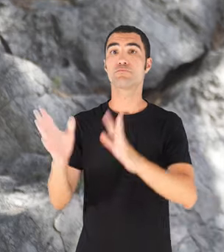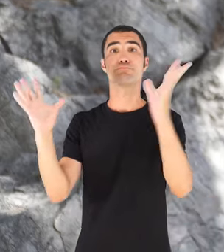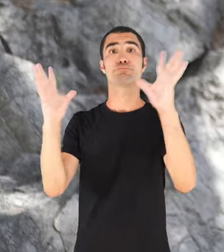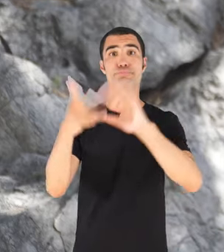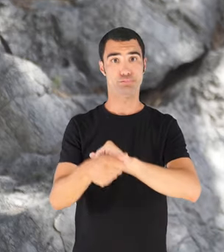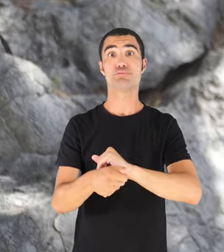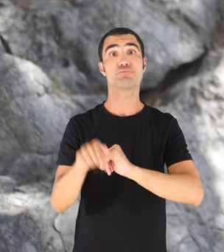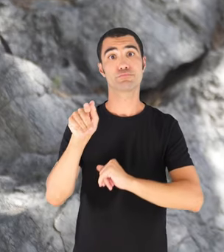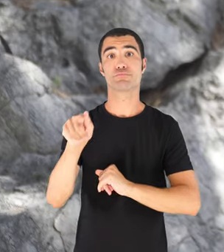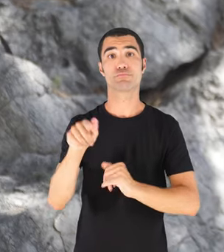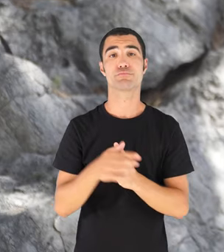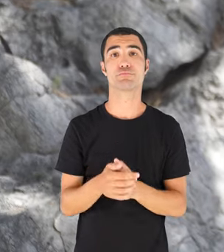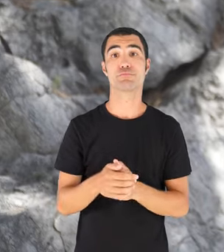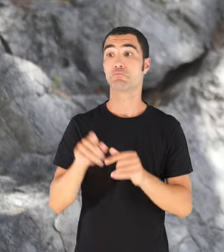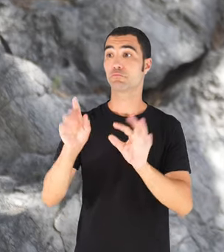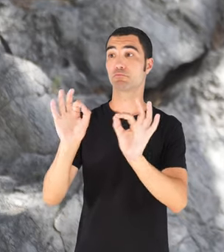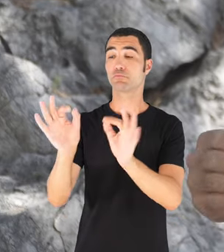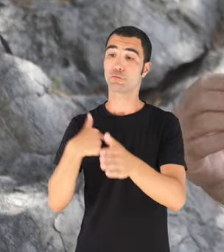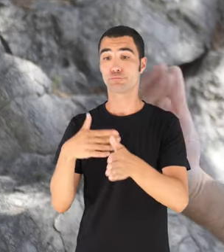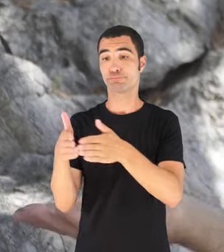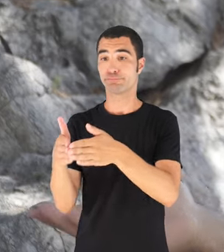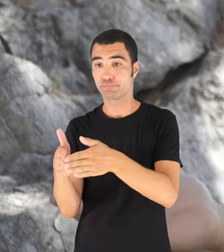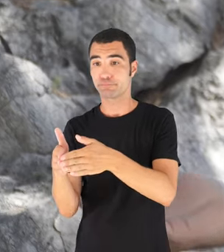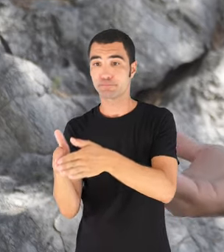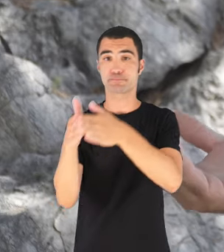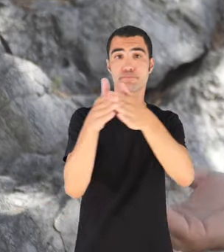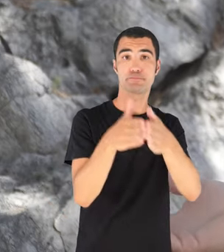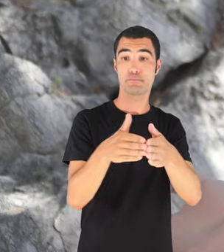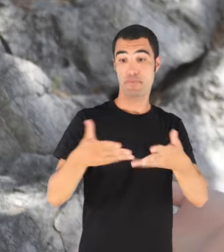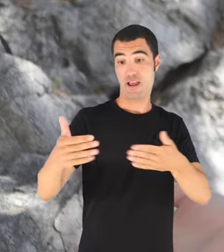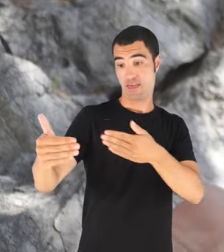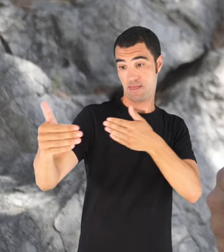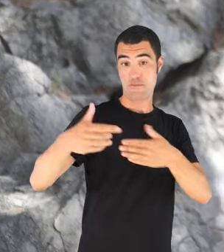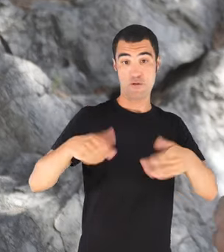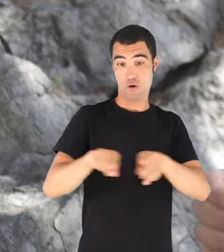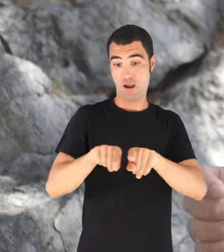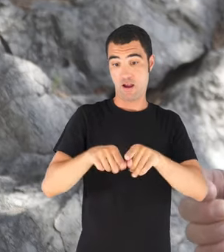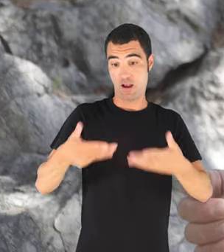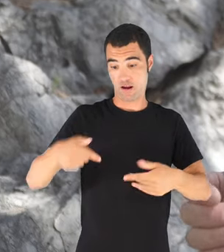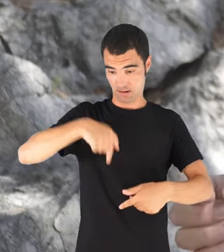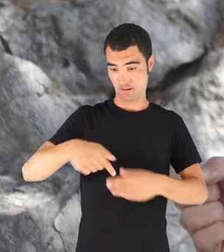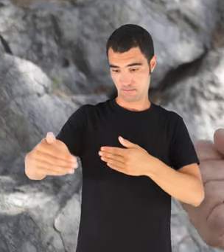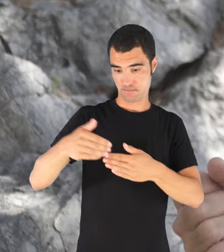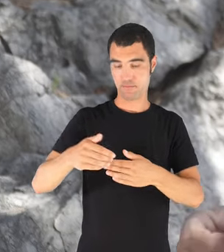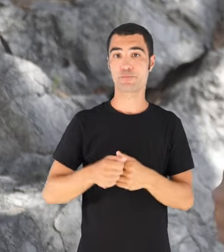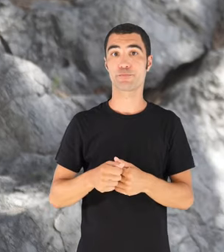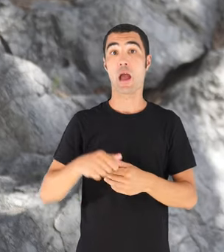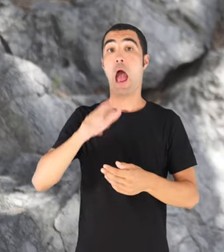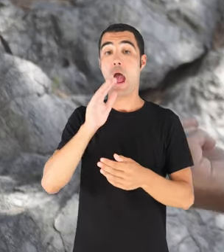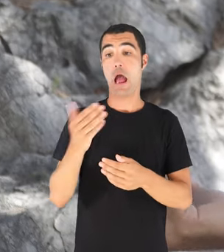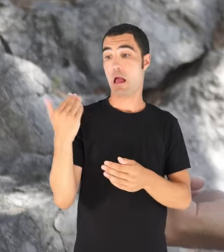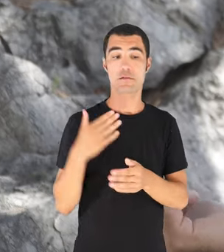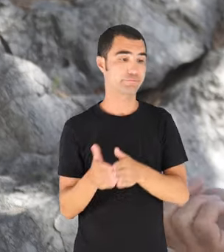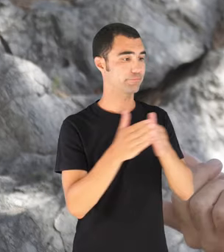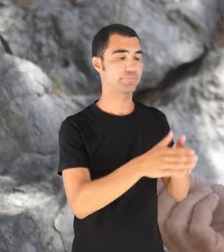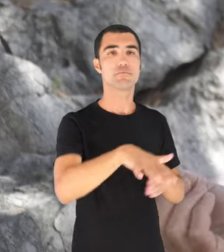La varen tomar. D'allà no varen moure una micona més cap aquí on som. I ara finalment ens hem mogut